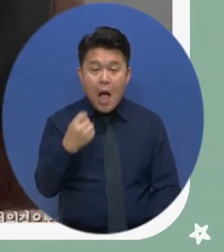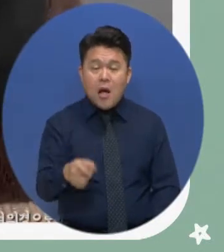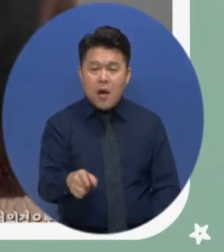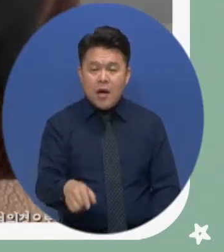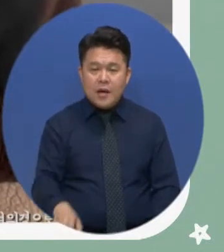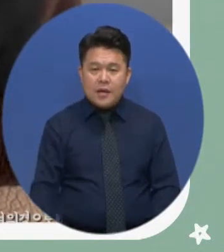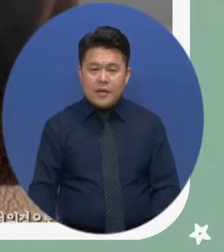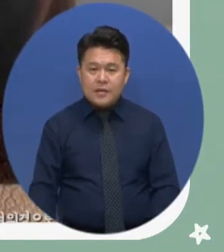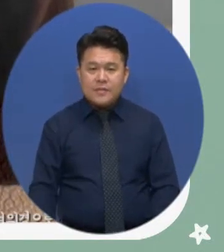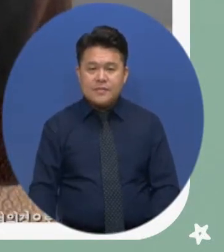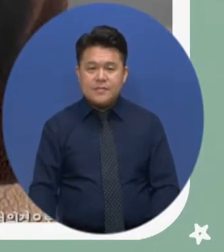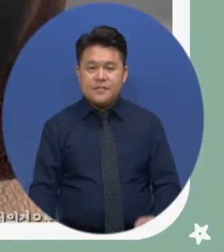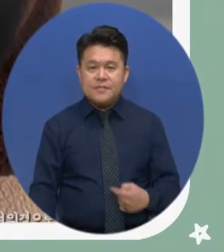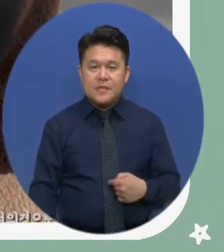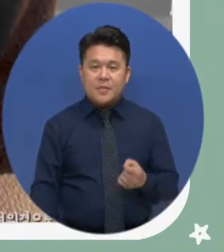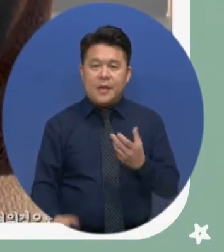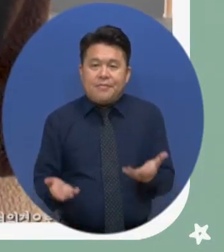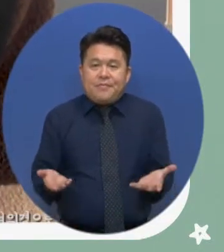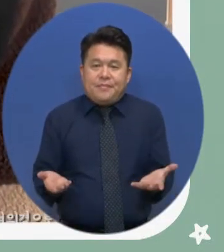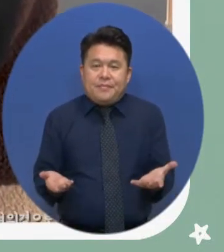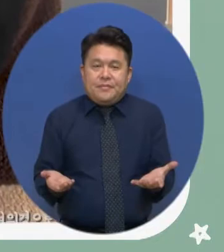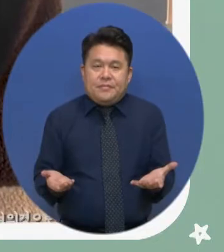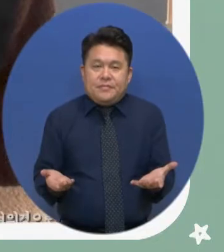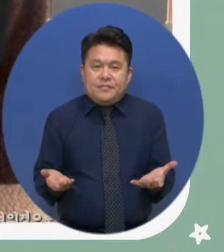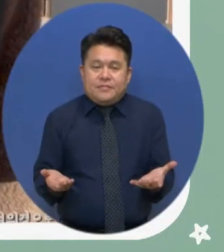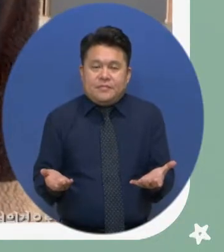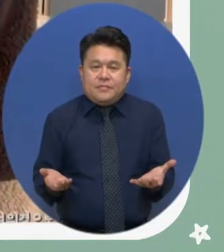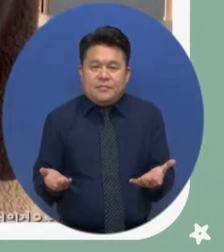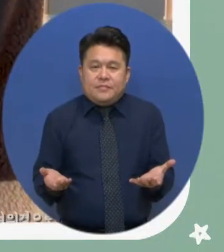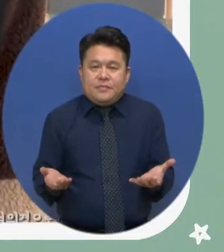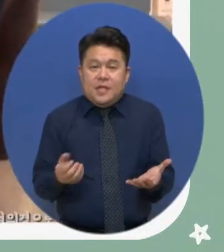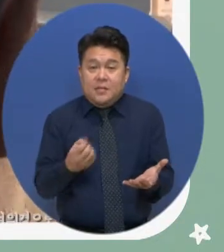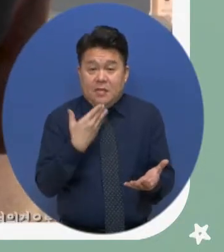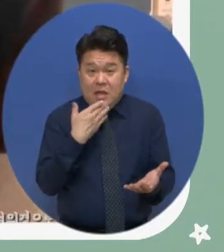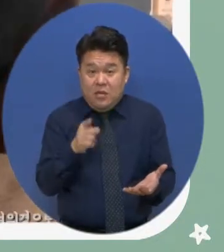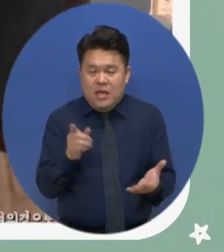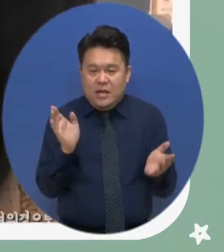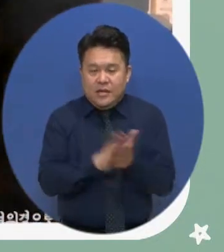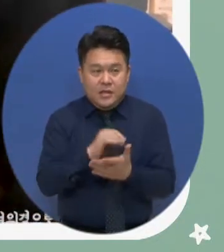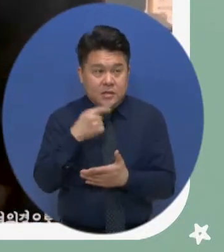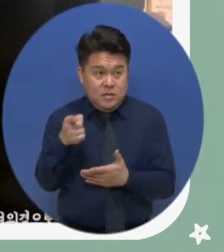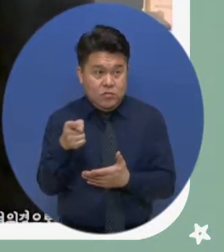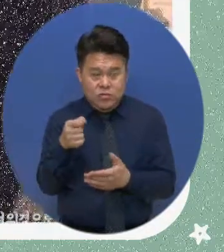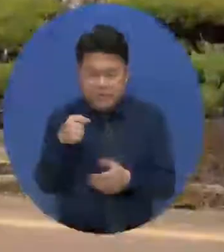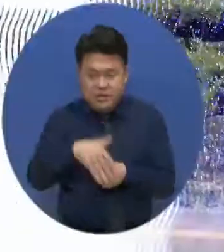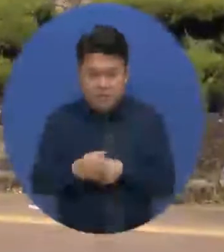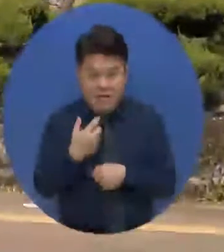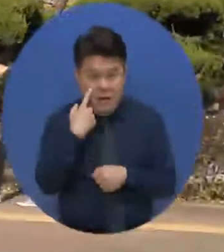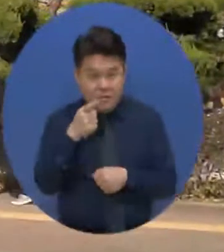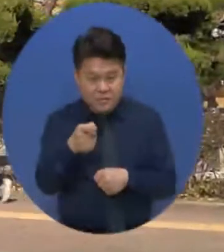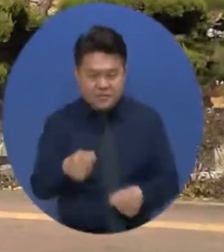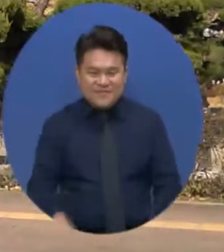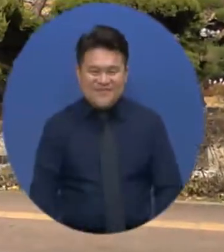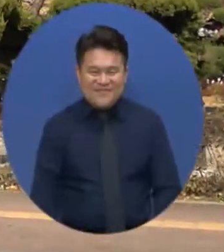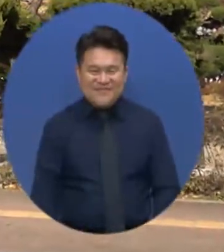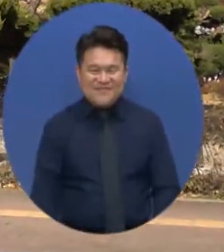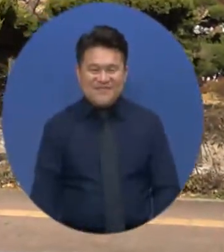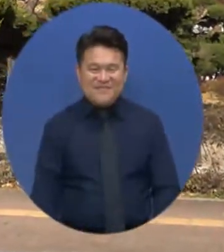말을 못해? 제가 그걸 어떻게 말을 해요, 희망? 말을 이제 좀 하는 거야, 너. 다음부터 그렇게 말해.